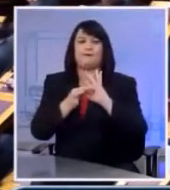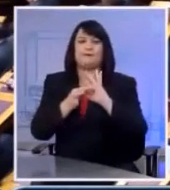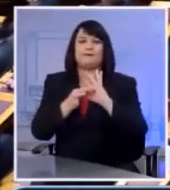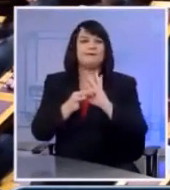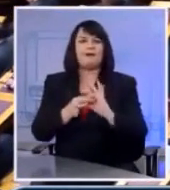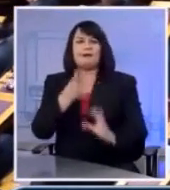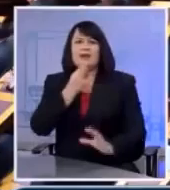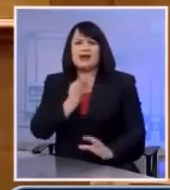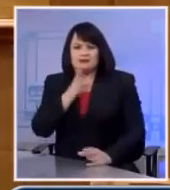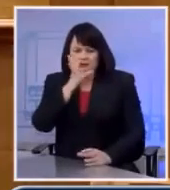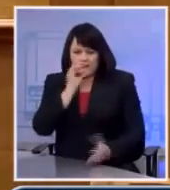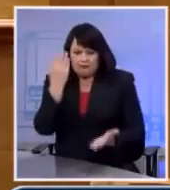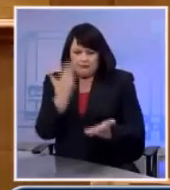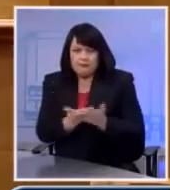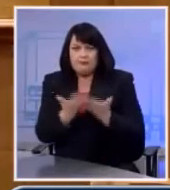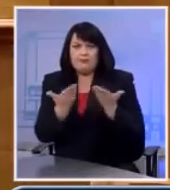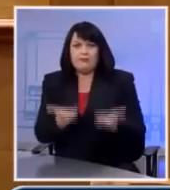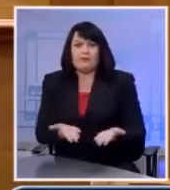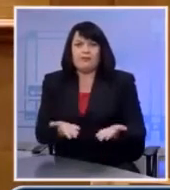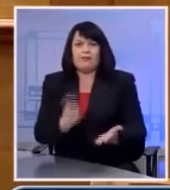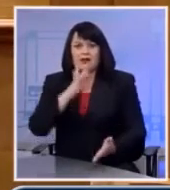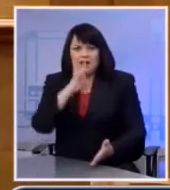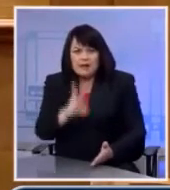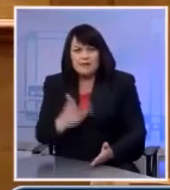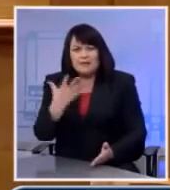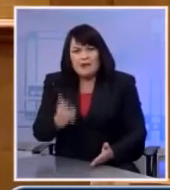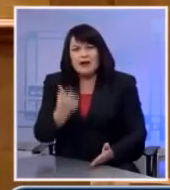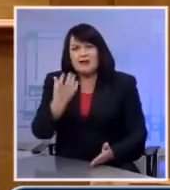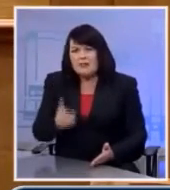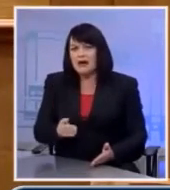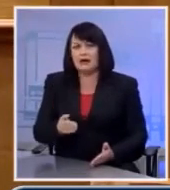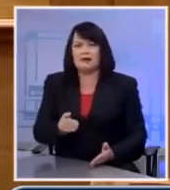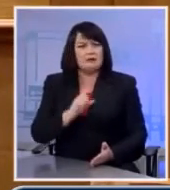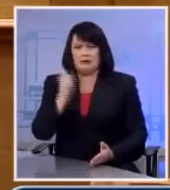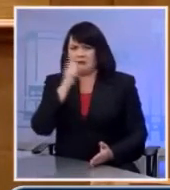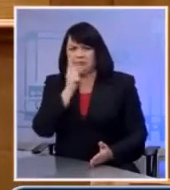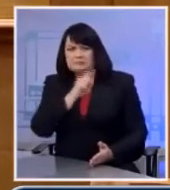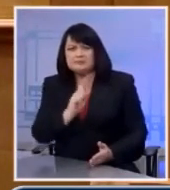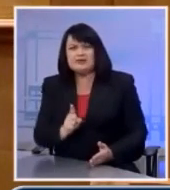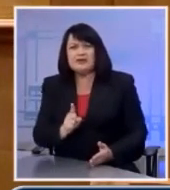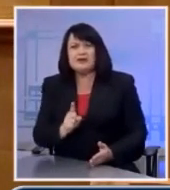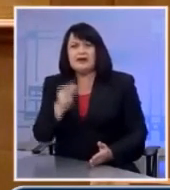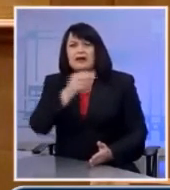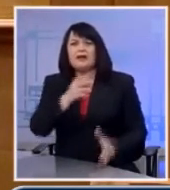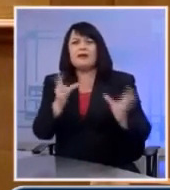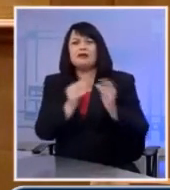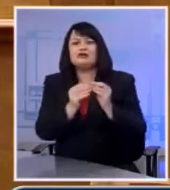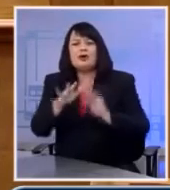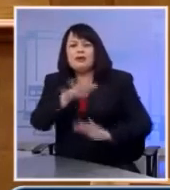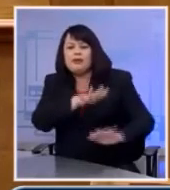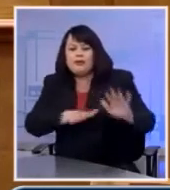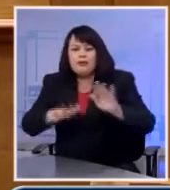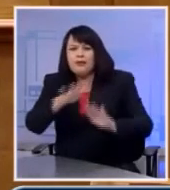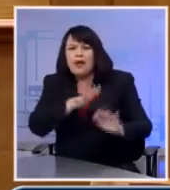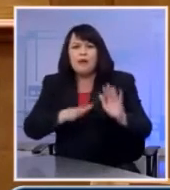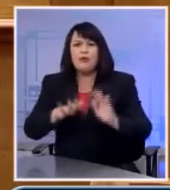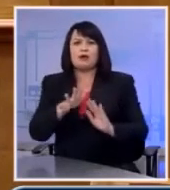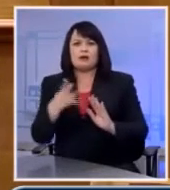φάντασμα αλλά μια καθημερινή παρούσα υλική πραγματικότητα η υπόθεση της διαπλοκής που